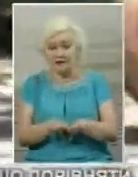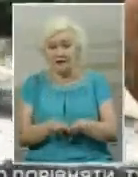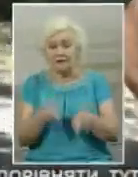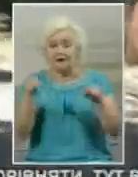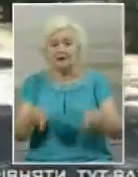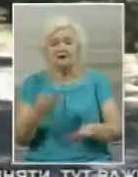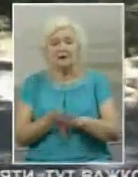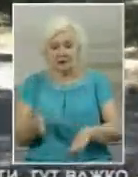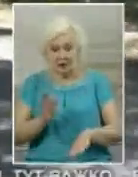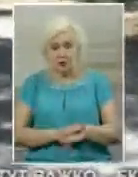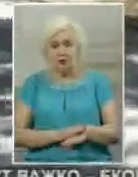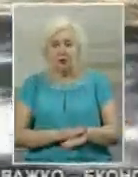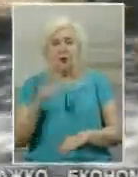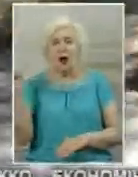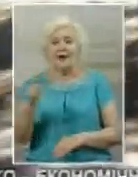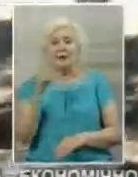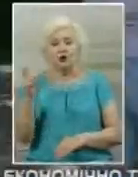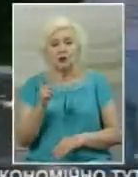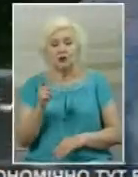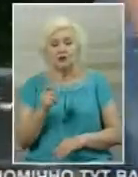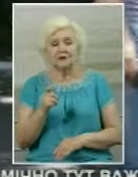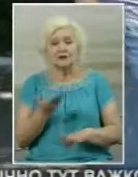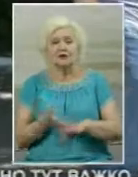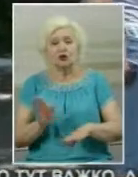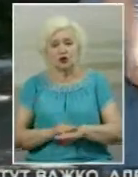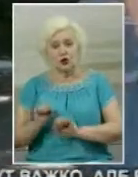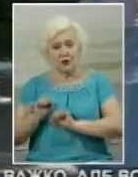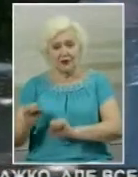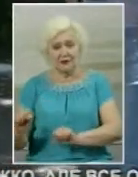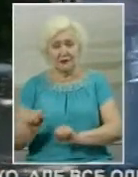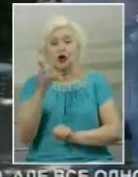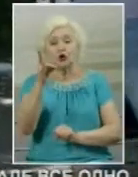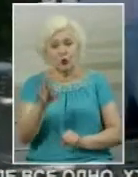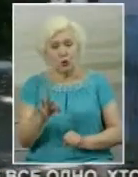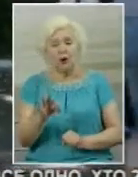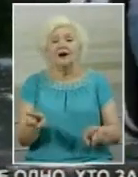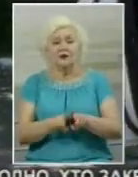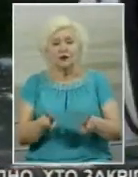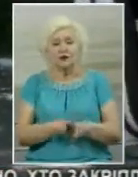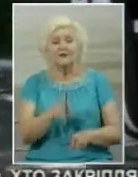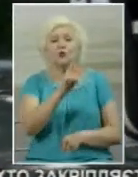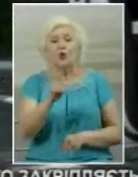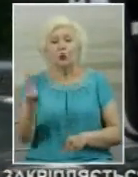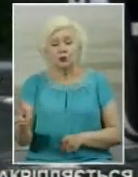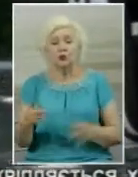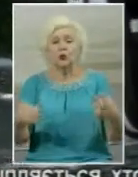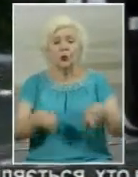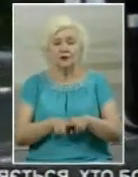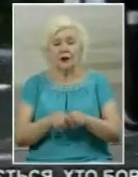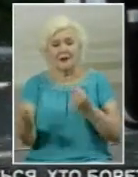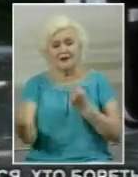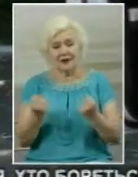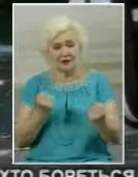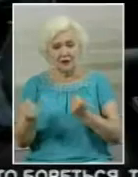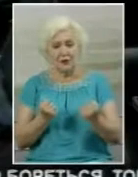сравнить, здесь тяжело. Экономически тяжело выстоять. Но все равно, кто так